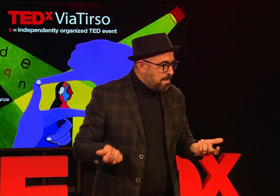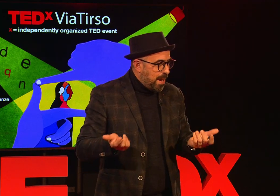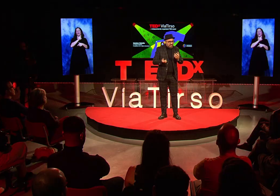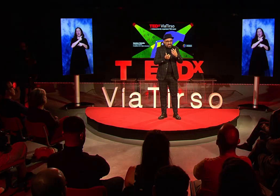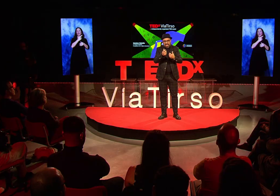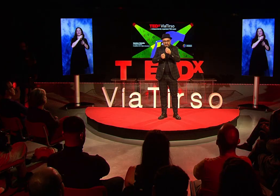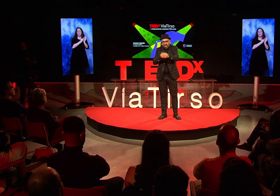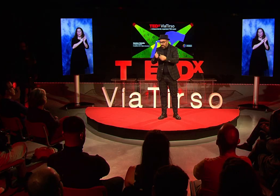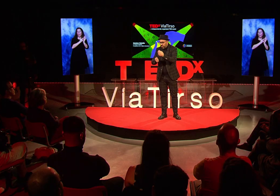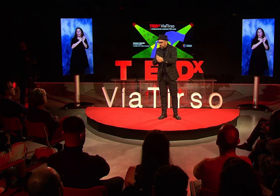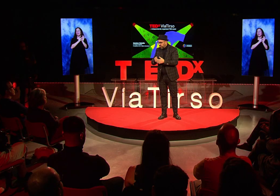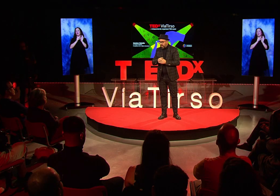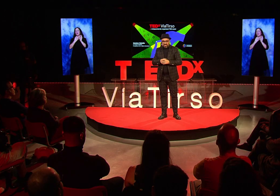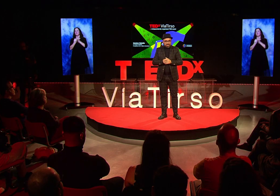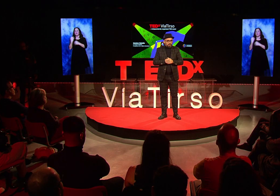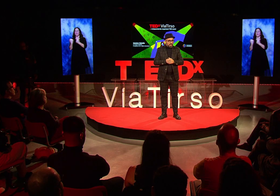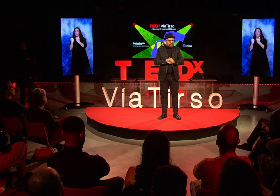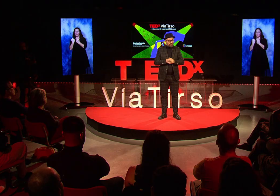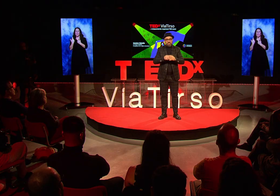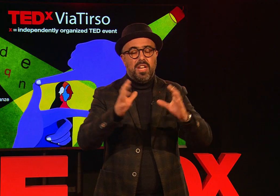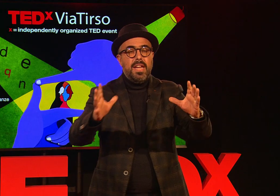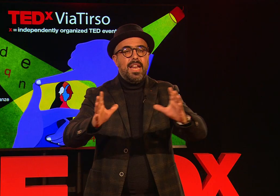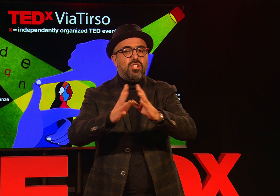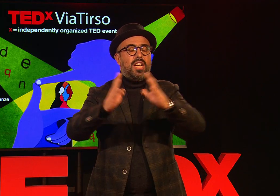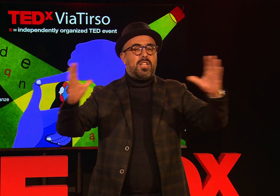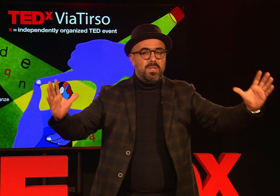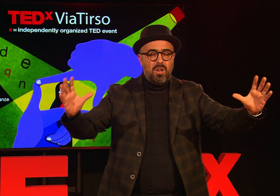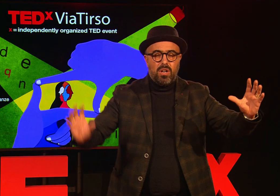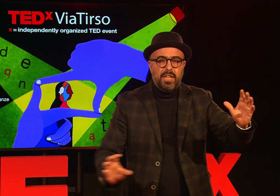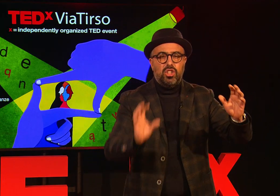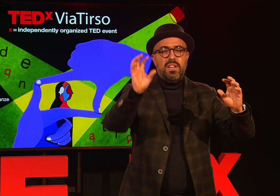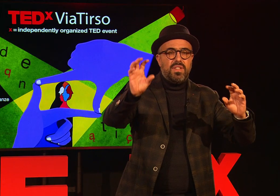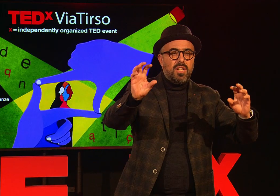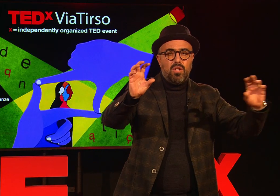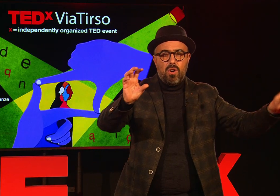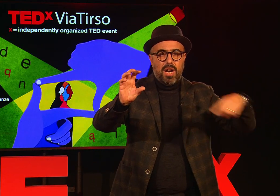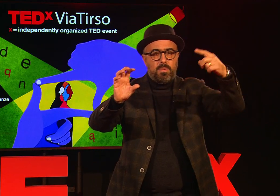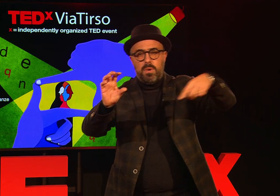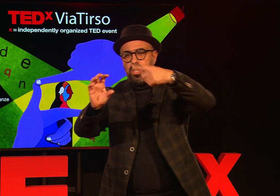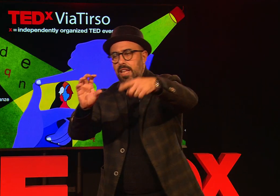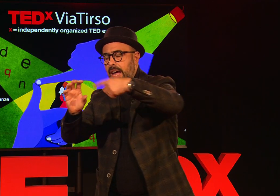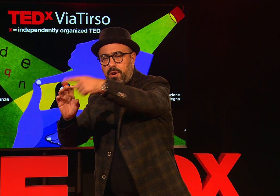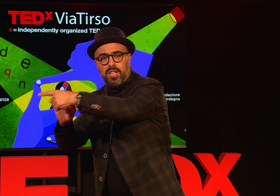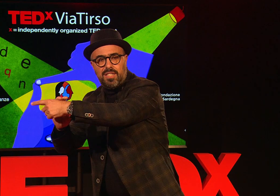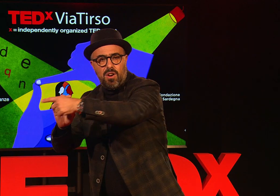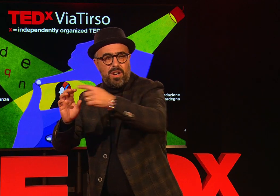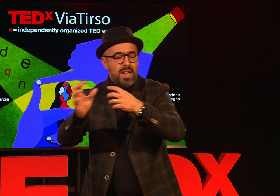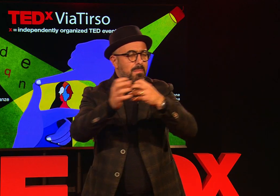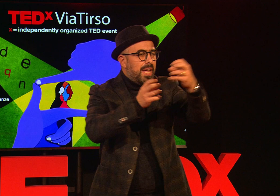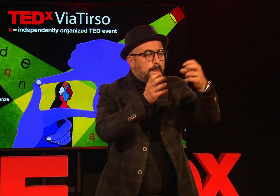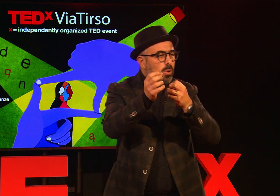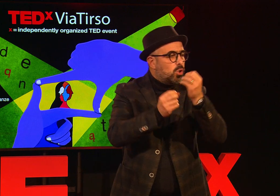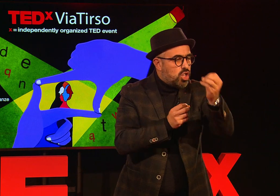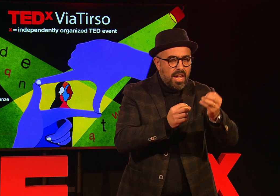con le imprese che investono su questi su queste trasmissioni cioè c'è la trasmissione c'è l'investitore la pubblicità in rotazione